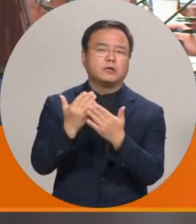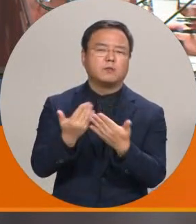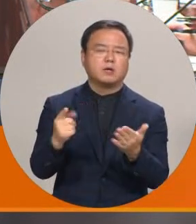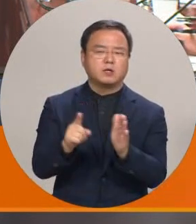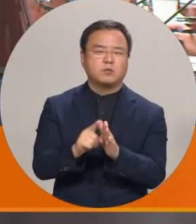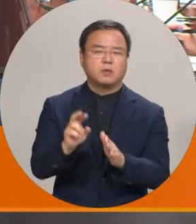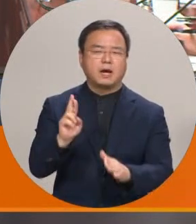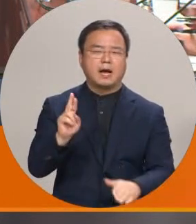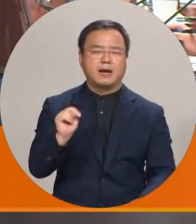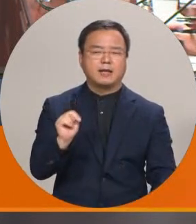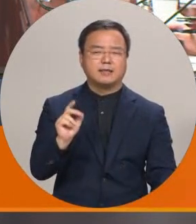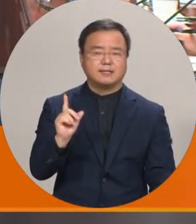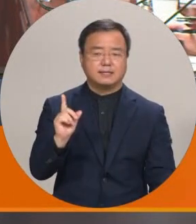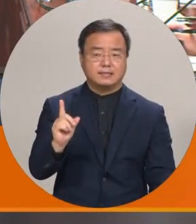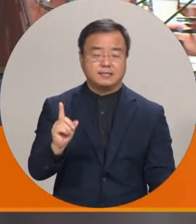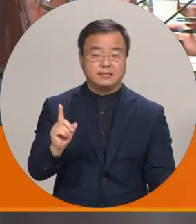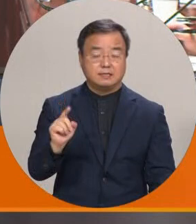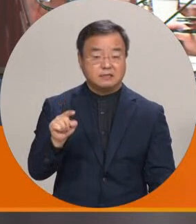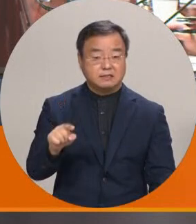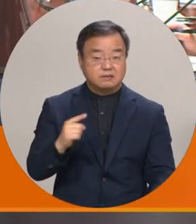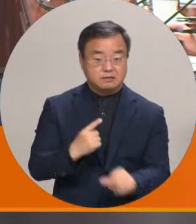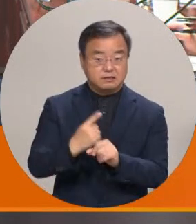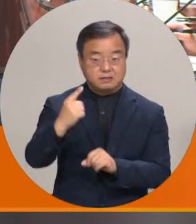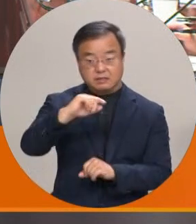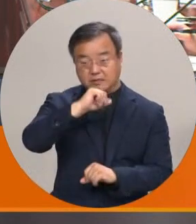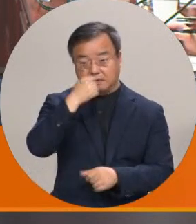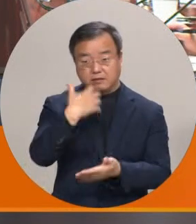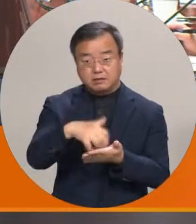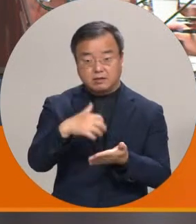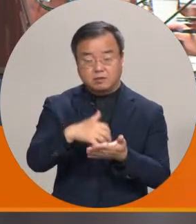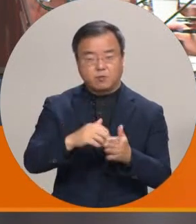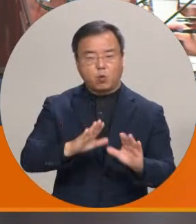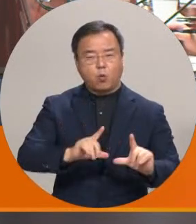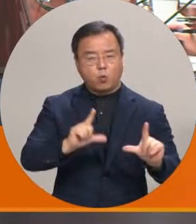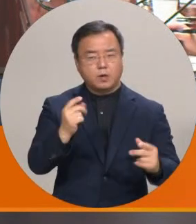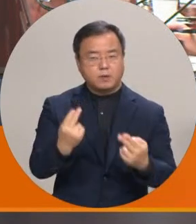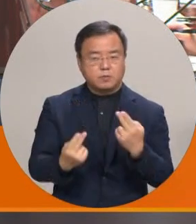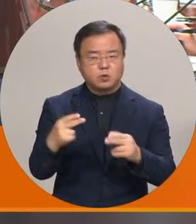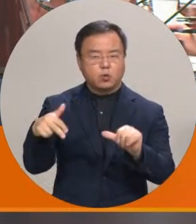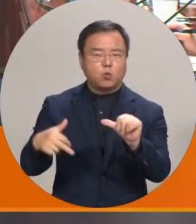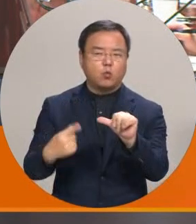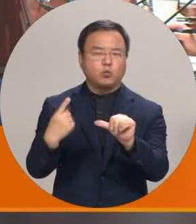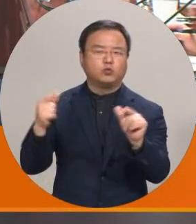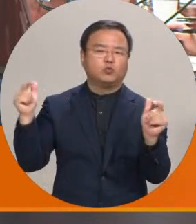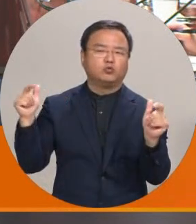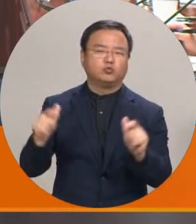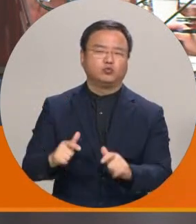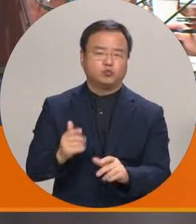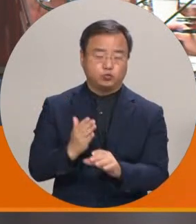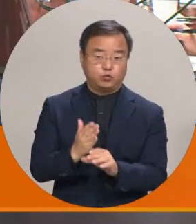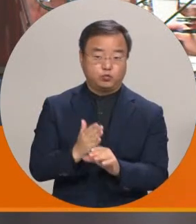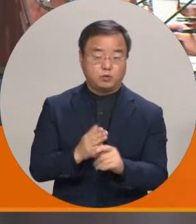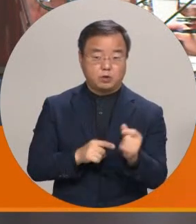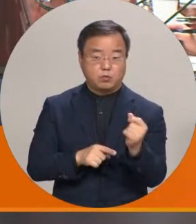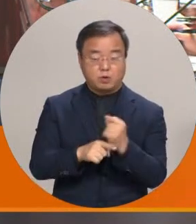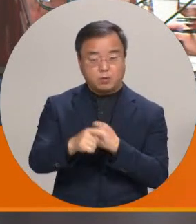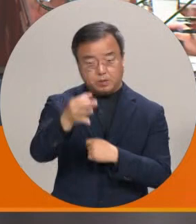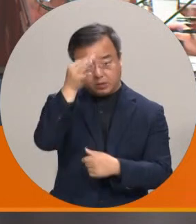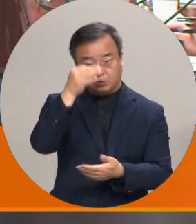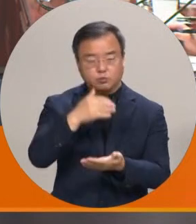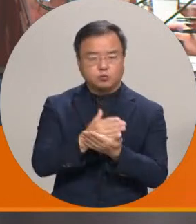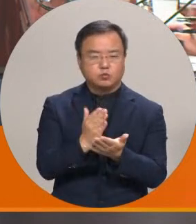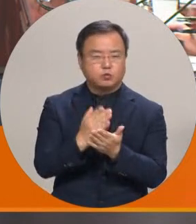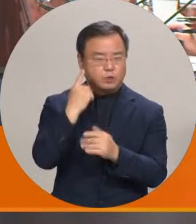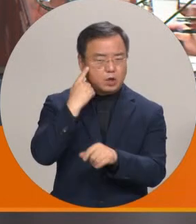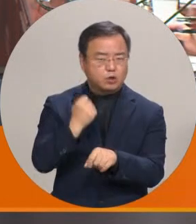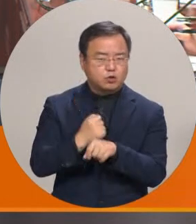분야입니다 당장 내년도 예산이 5조원 넘게 줄어들면서이 대학을 포함해서 과학 기술 분야 전반의 연구